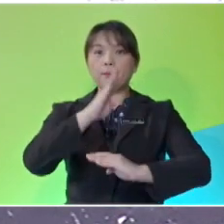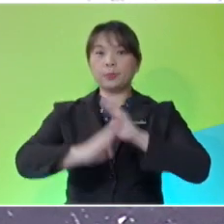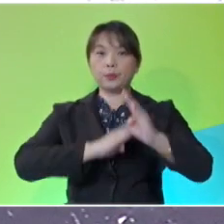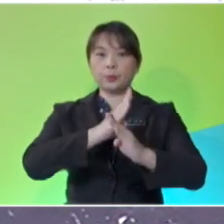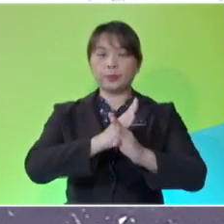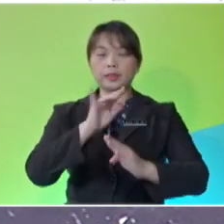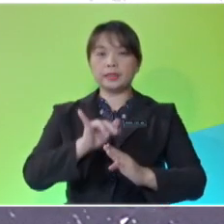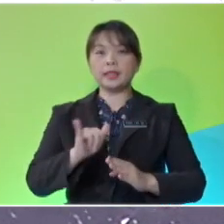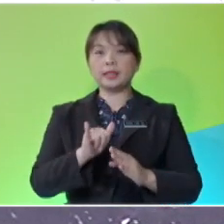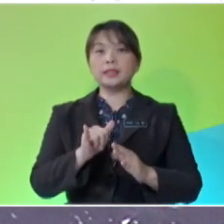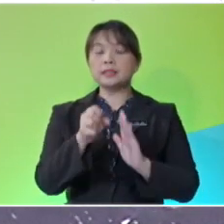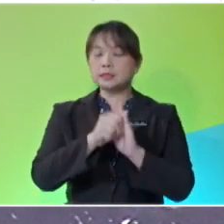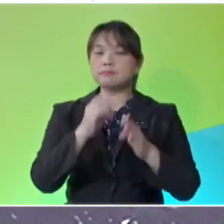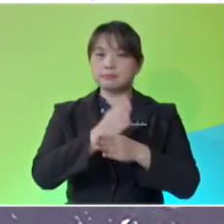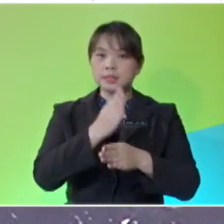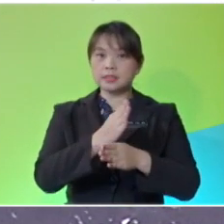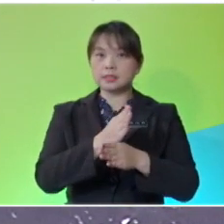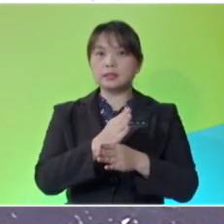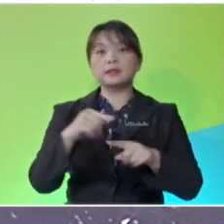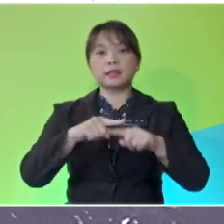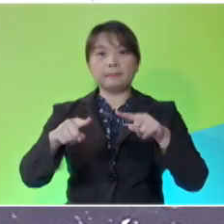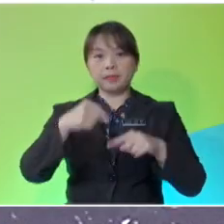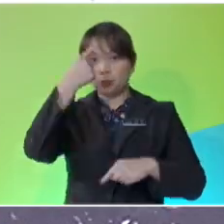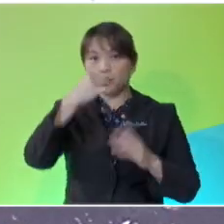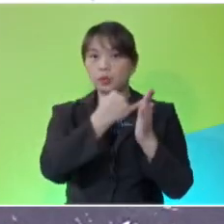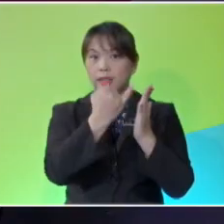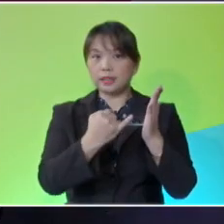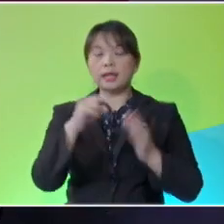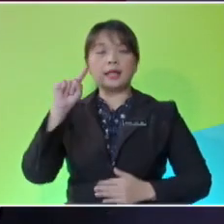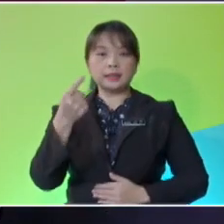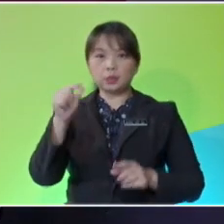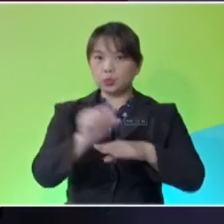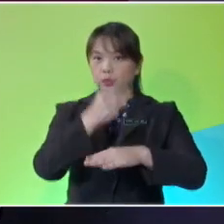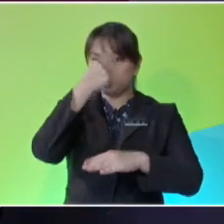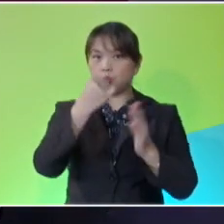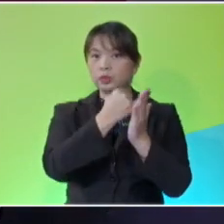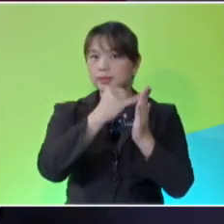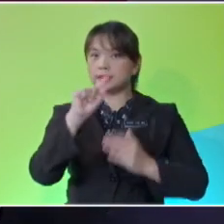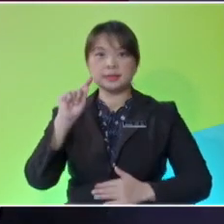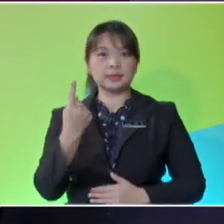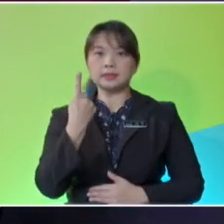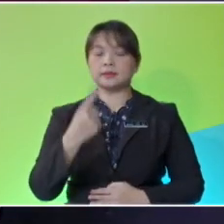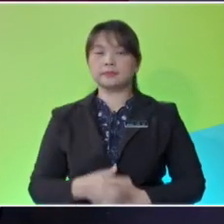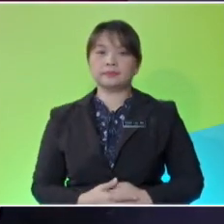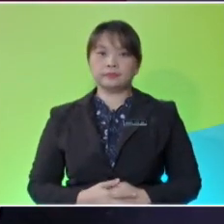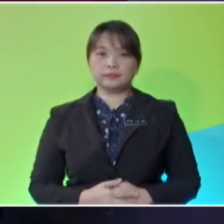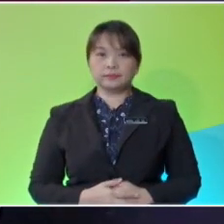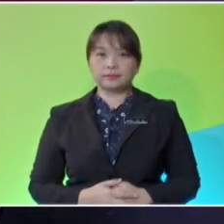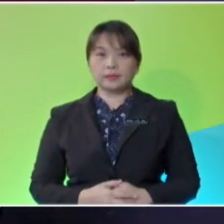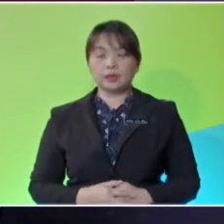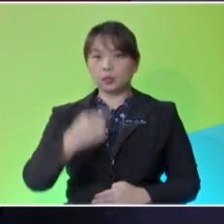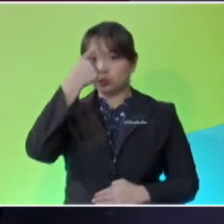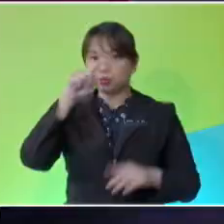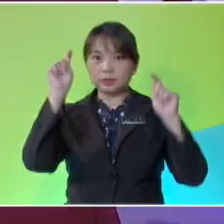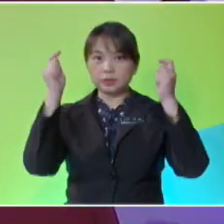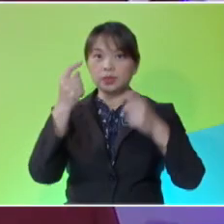Lakar hanya bentuk muka bumi yang dilakarkan dalam bentuk lukisan oke baik kita keteruskan Oke untuk tajuk pada hari